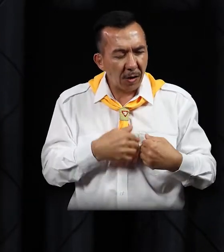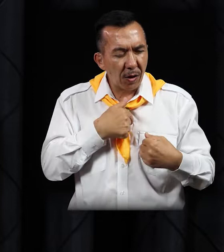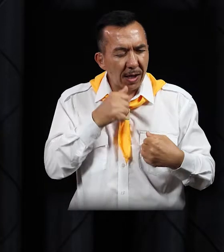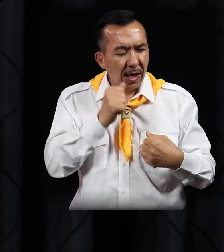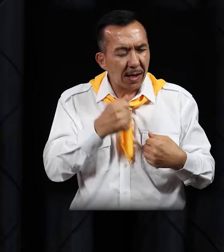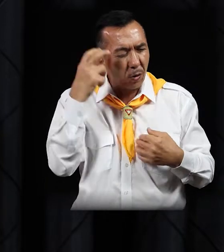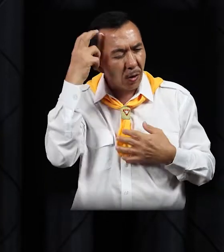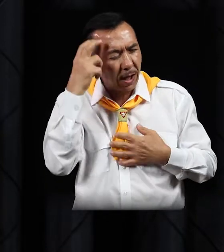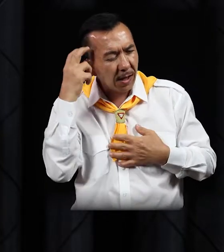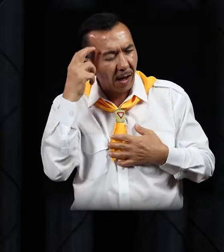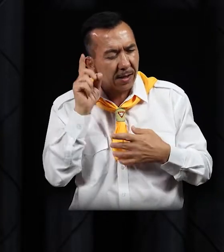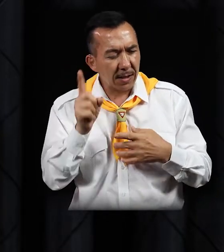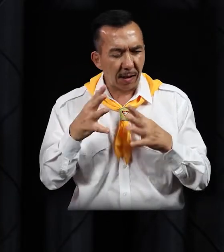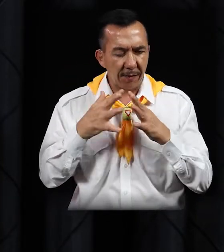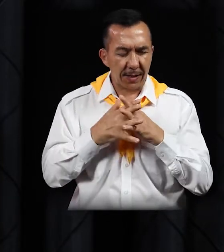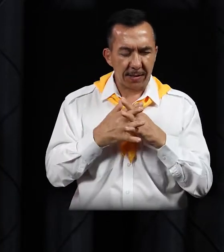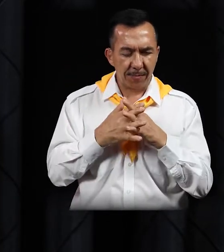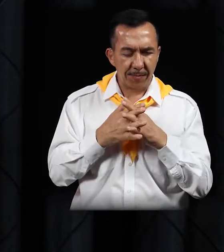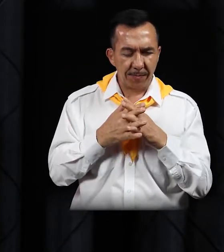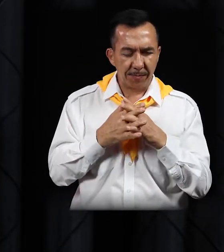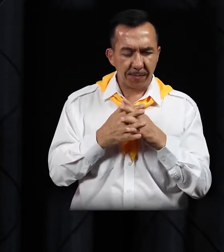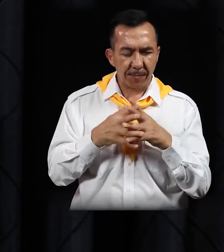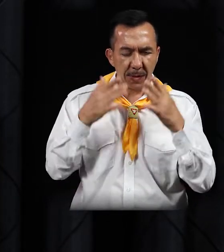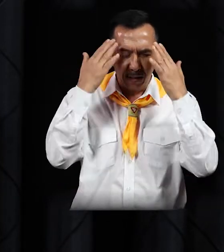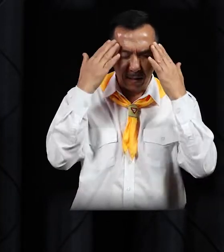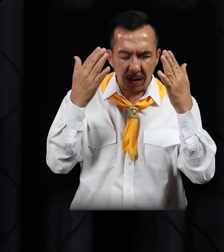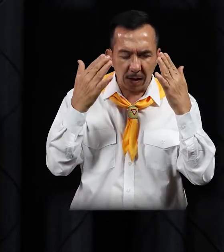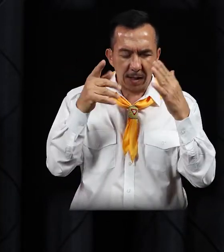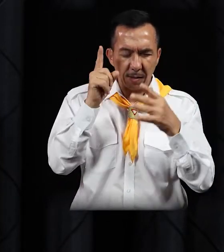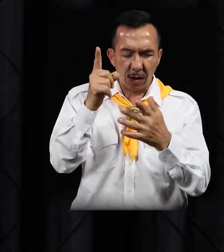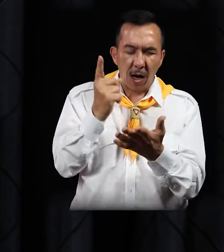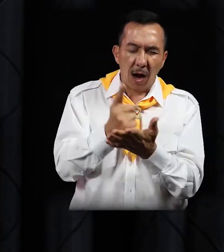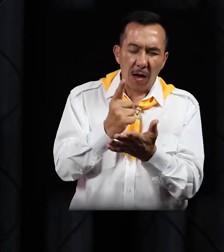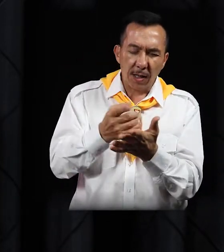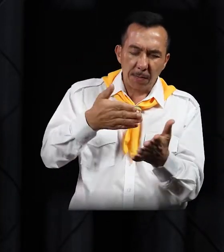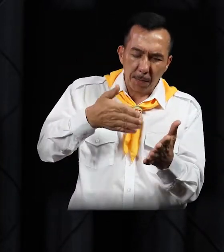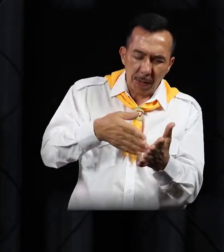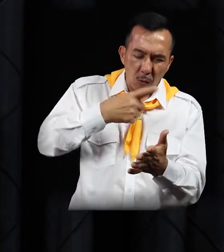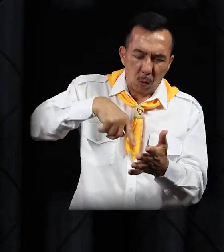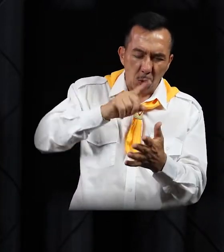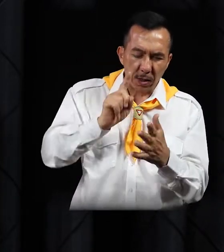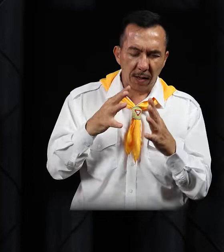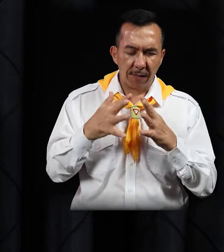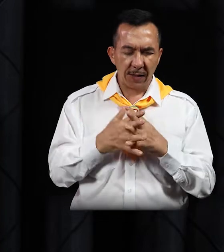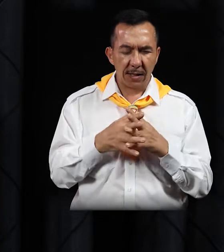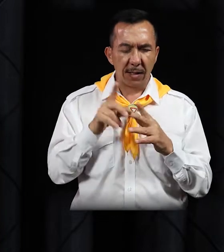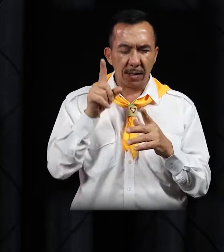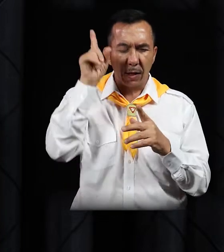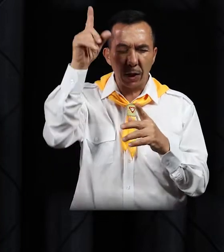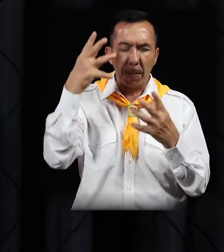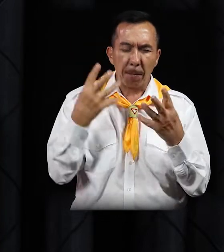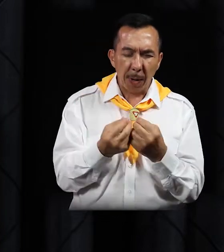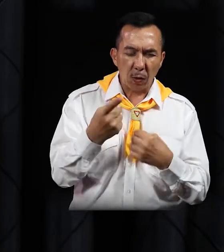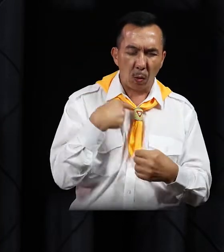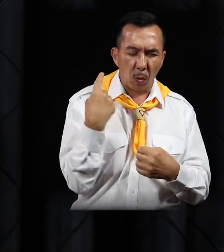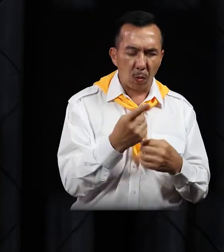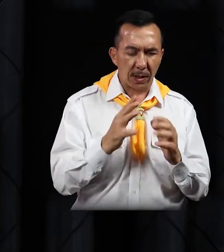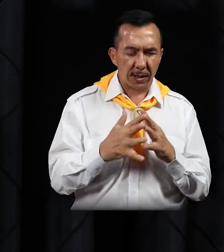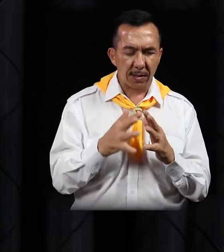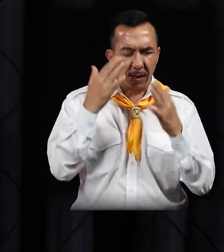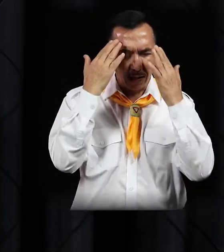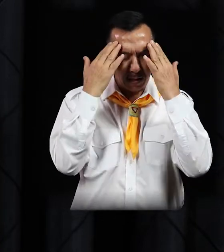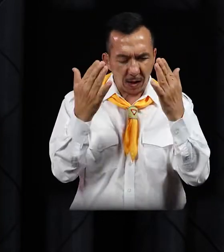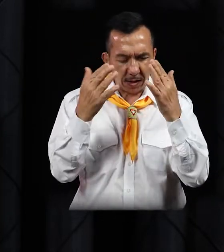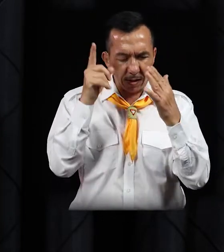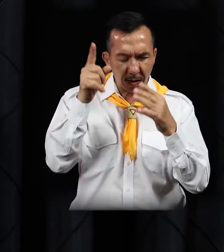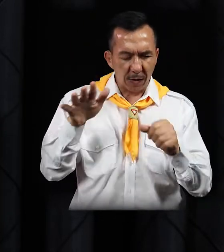en in ons gedagtes wees. Dankie dat ons altyd weet dat U met ons is, want U is God met ons.